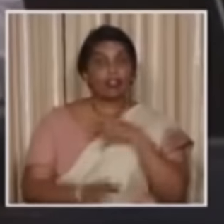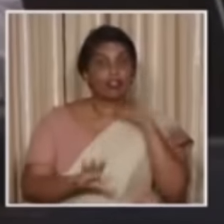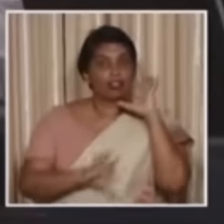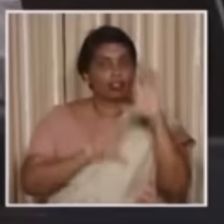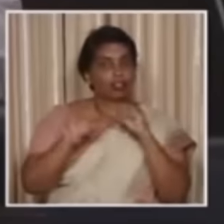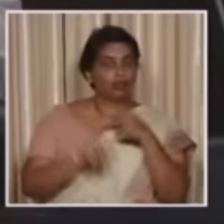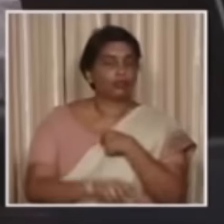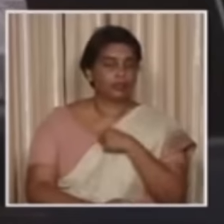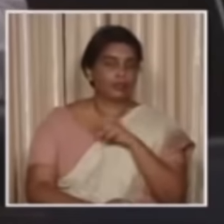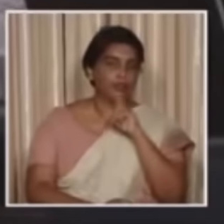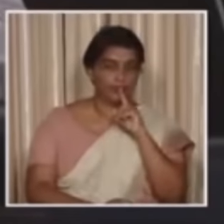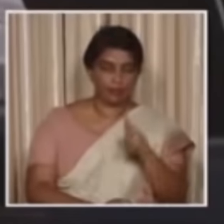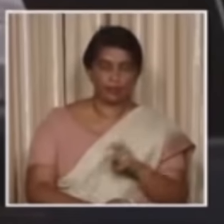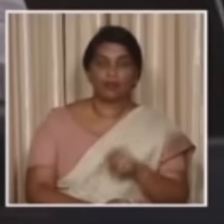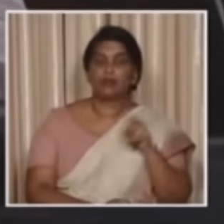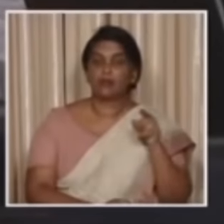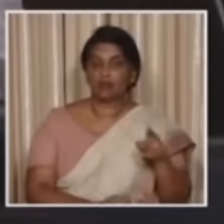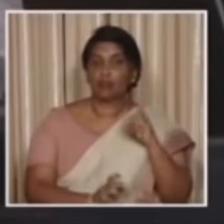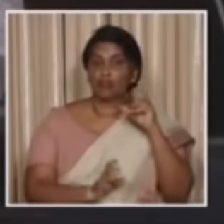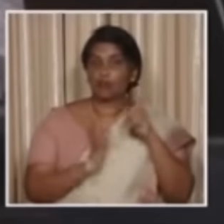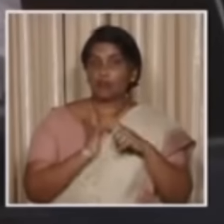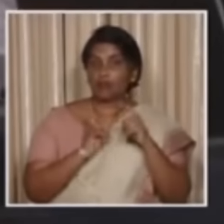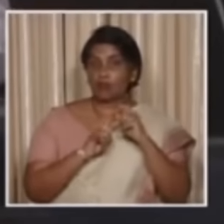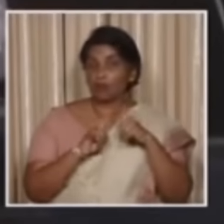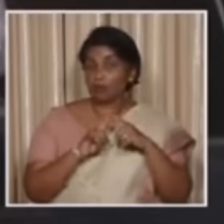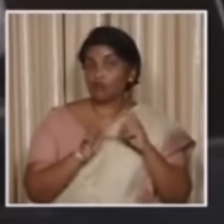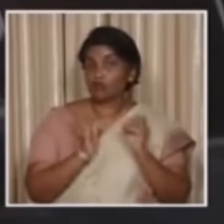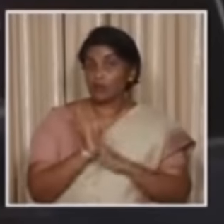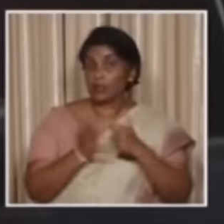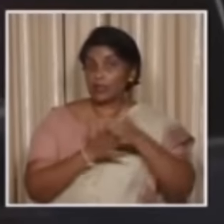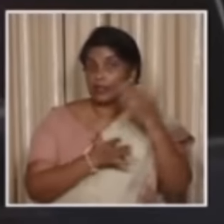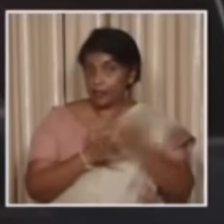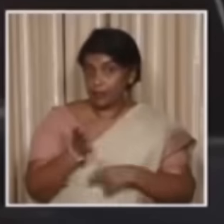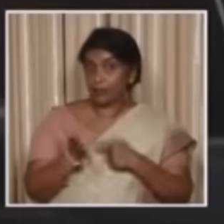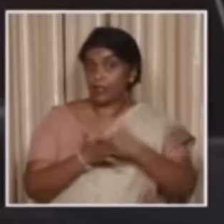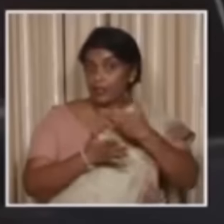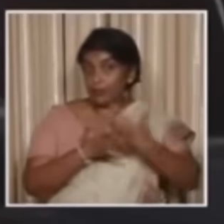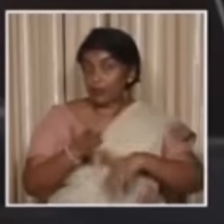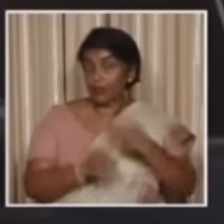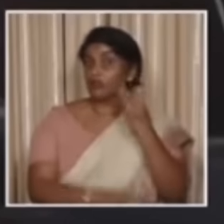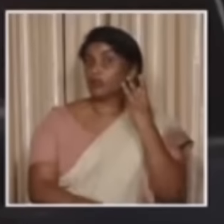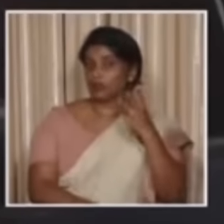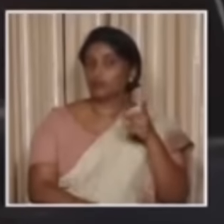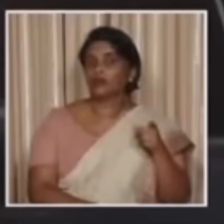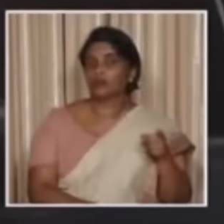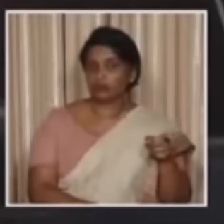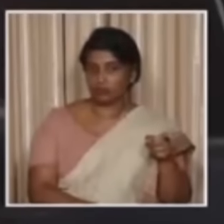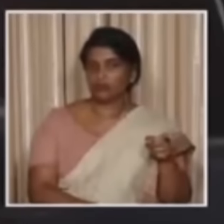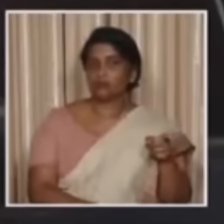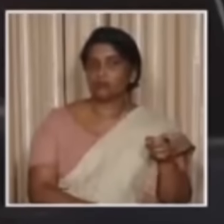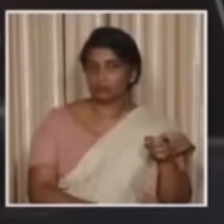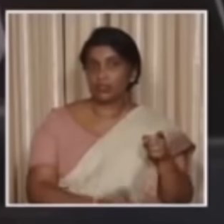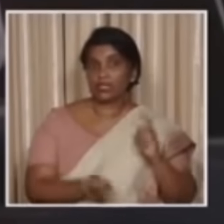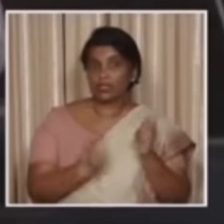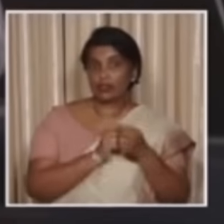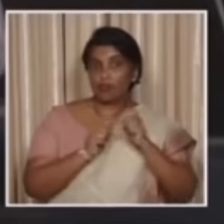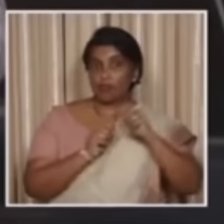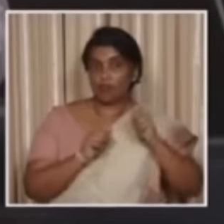तुर्ग ये कोप कमिटी वार्ता तीन वार्ता तुनक तीन कोप कमिटी मे क्रिकेट बोर्ड